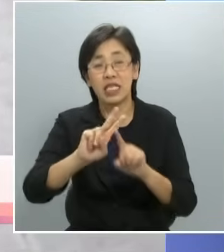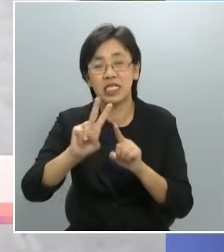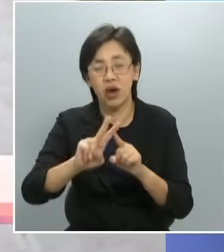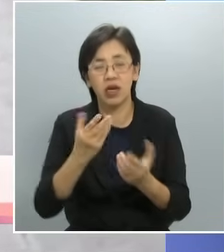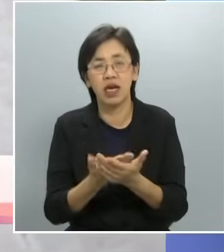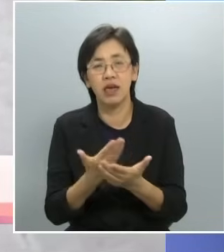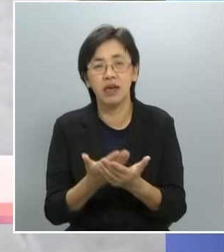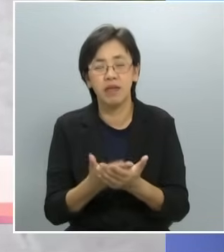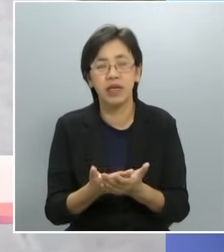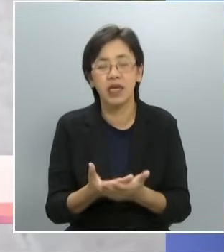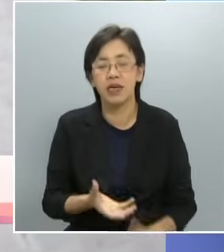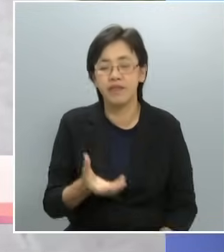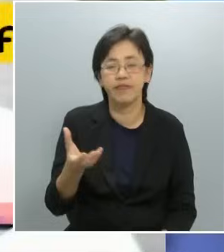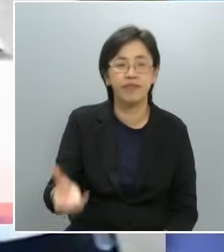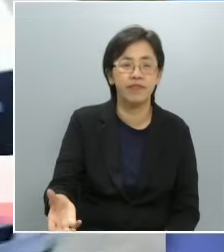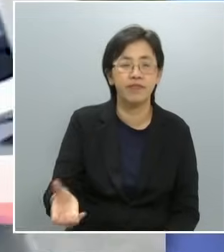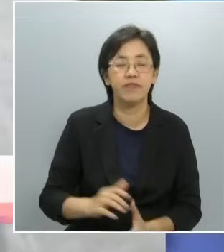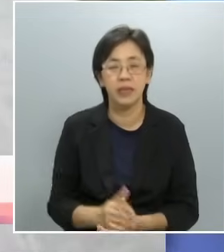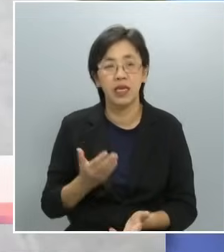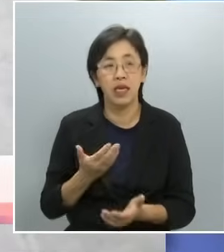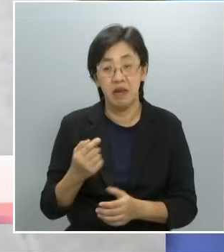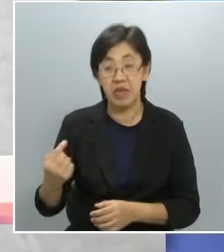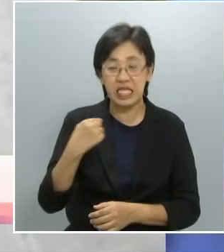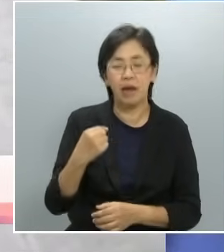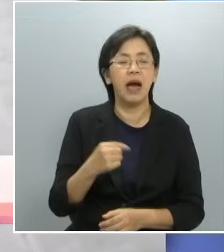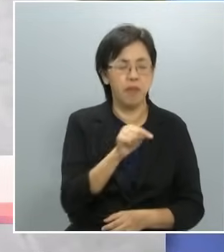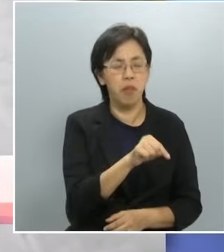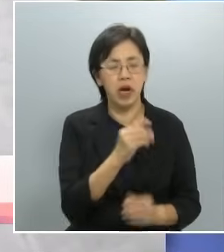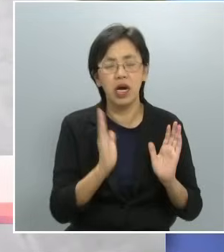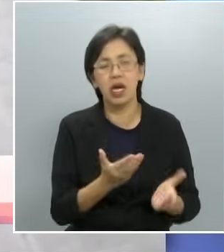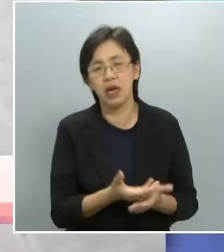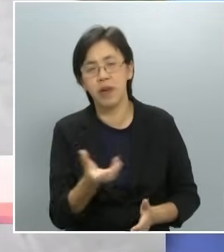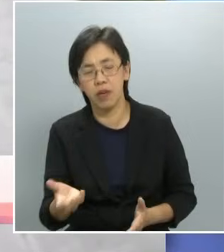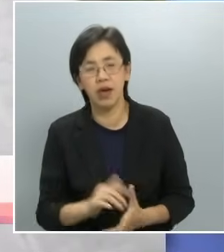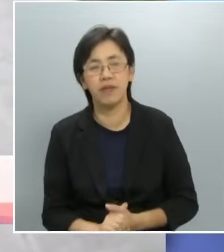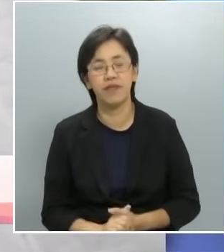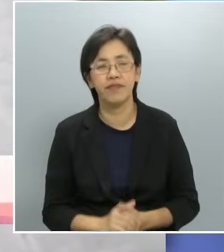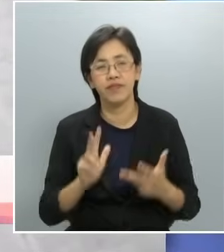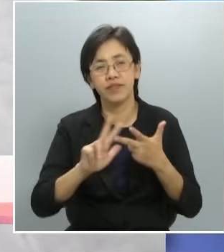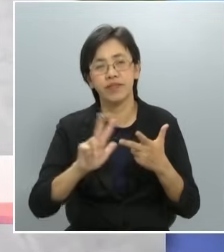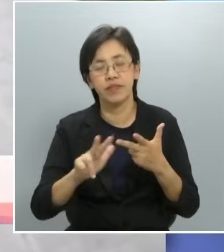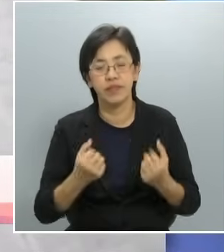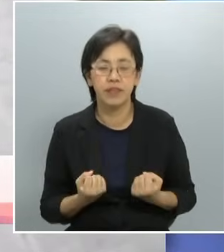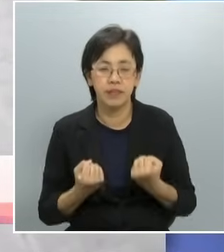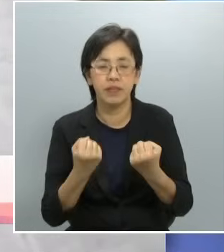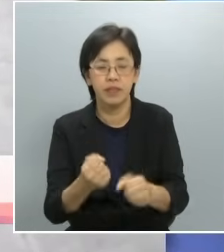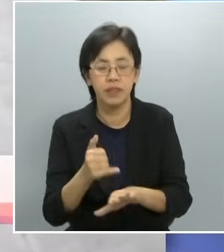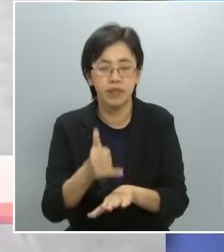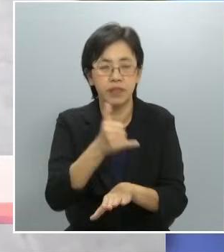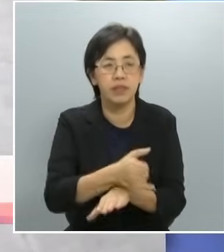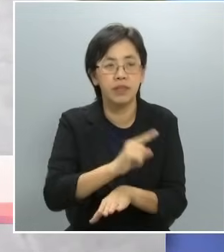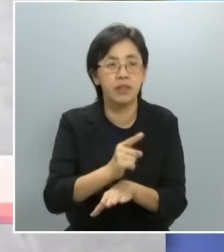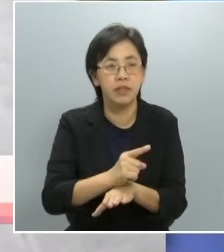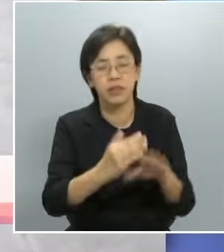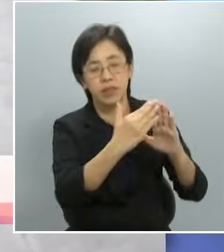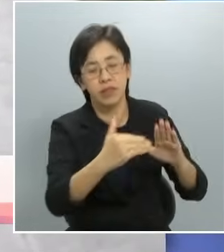ค่าถ่ายไปวางเอาไว้ตามที่คนร้ายสั่งจุดที่3คือจุดที่คนร้ายนำตัวคุณพัชรีมาทิ้งไว้ที่ศาลาริม